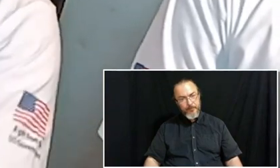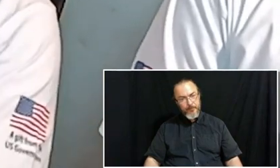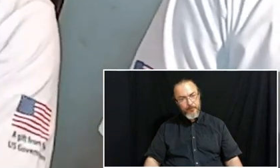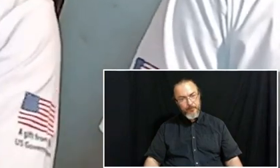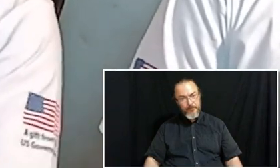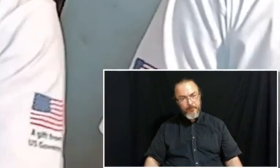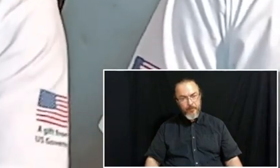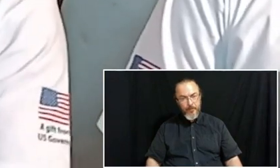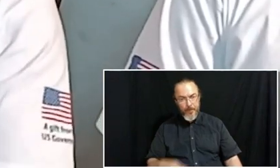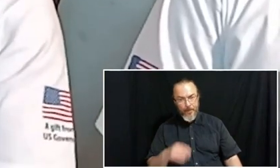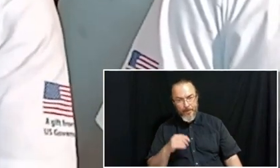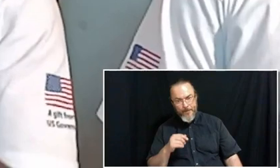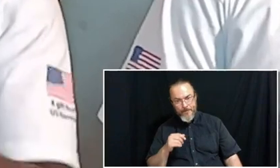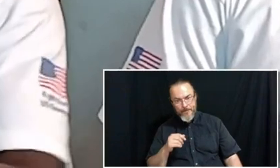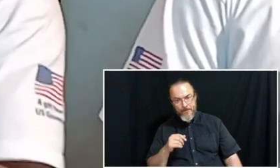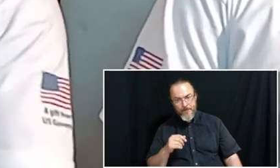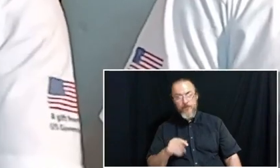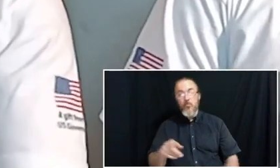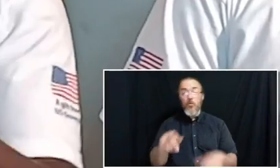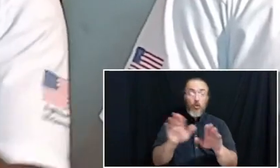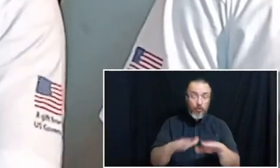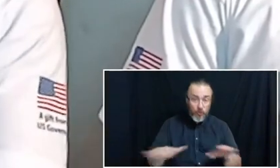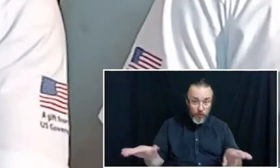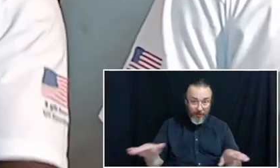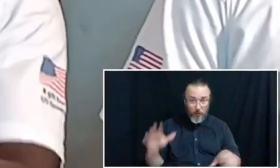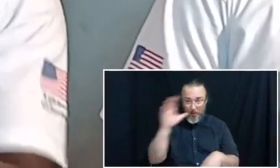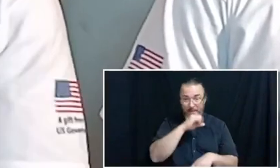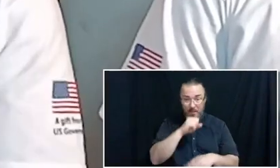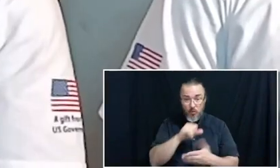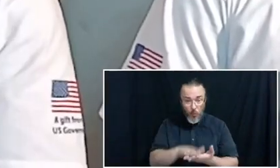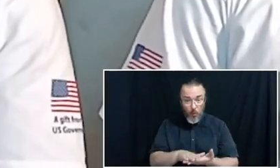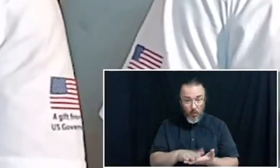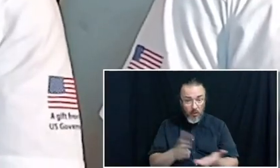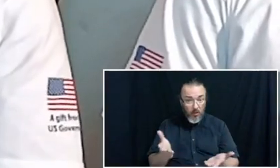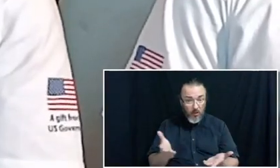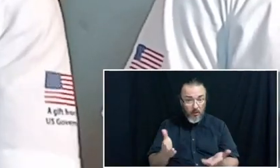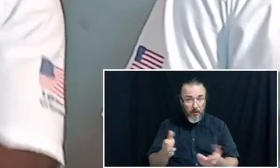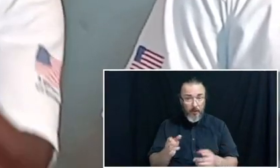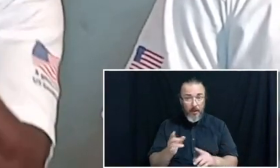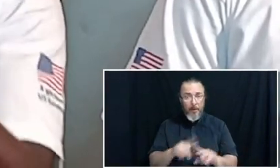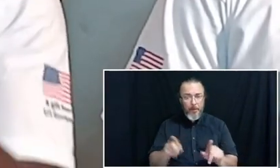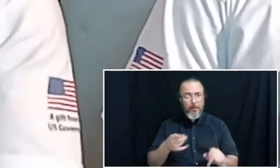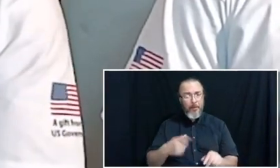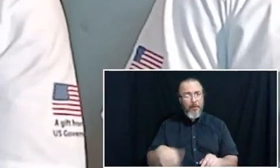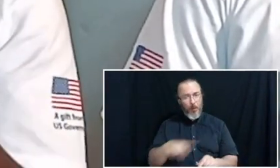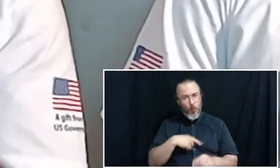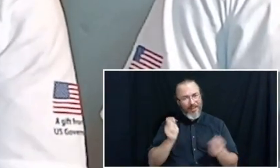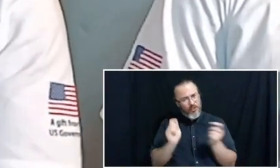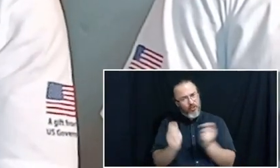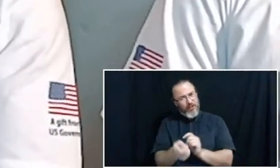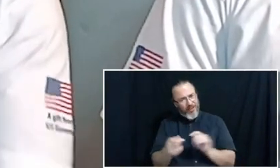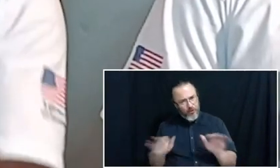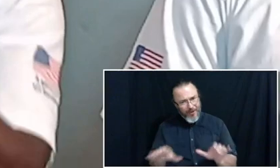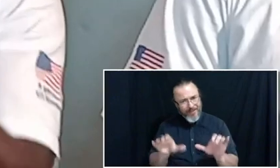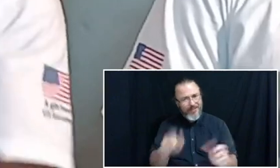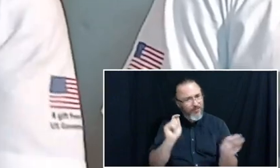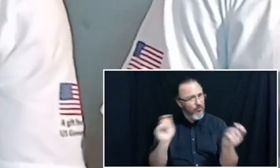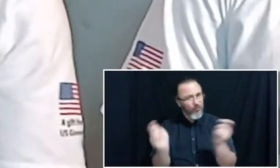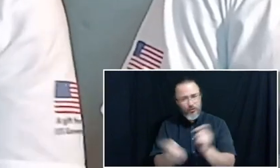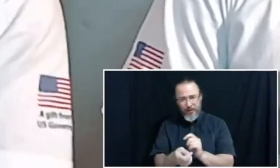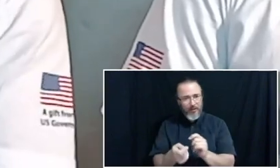L'école manque aux enfants Mais nous avons fait passer nos